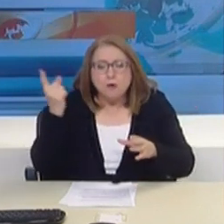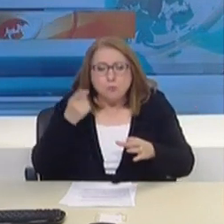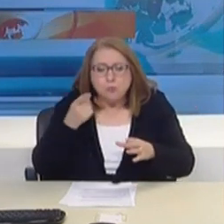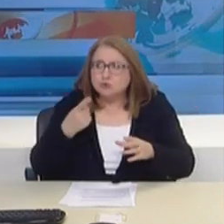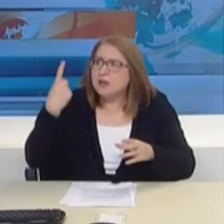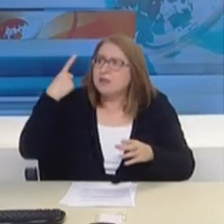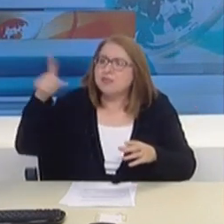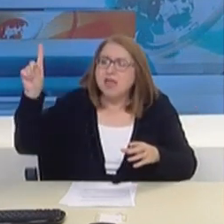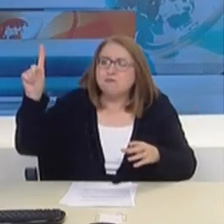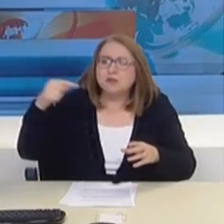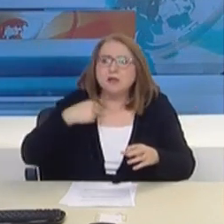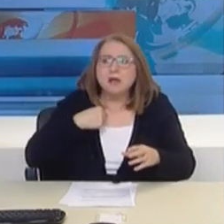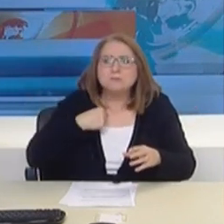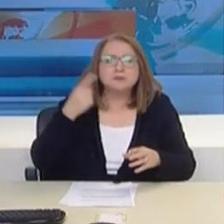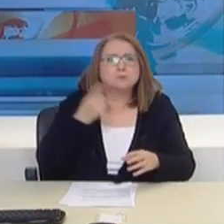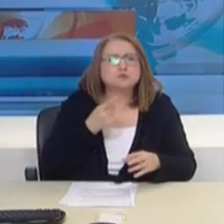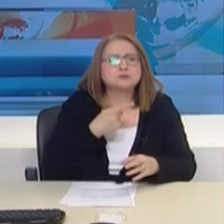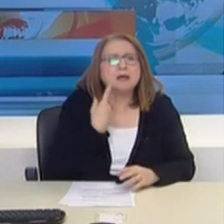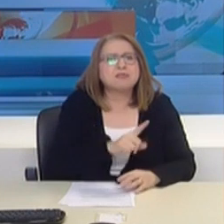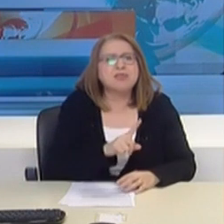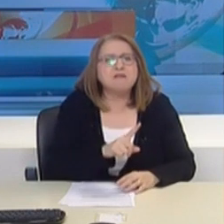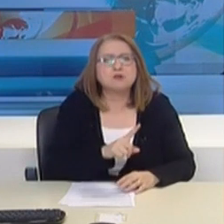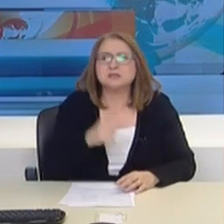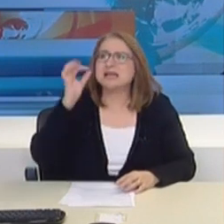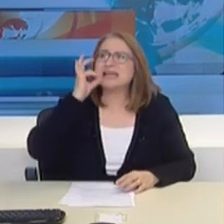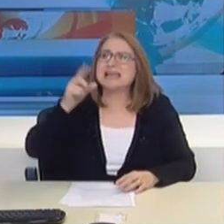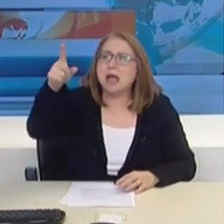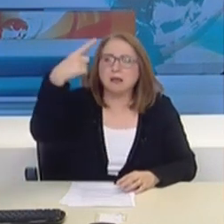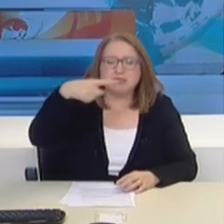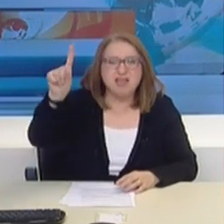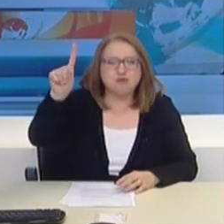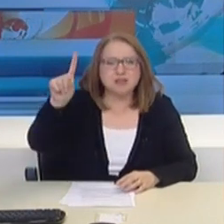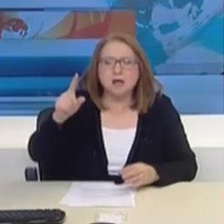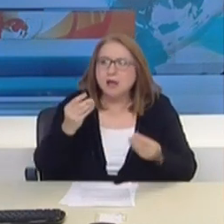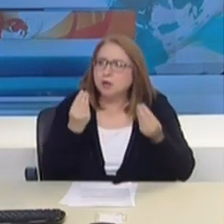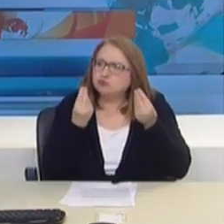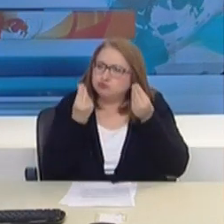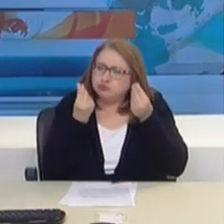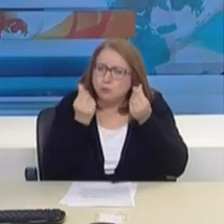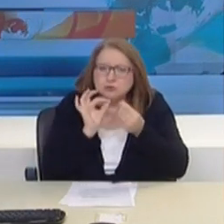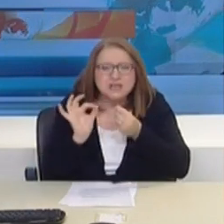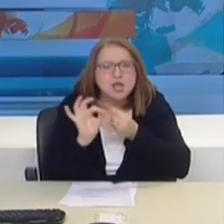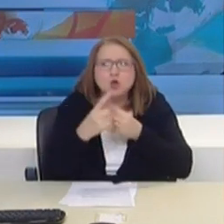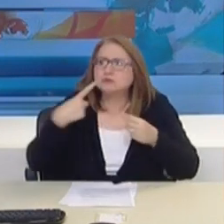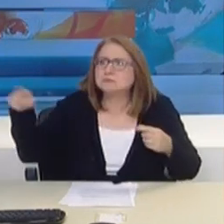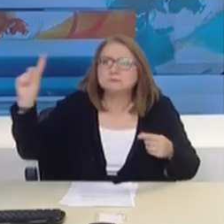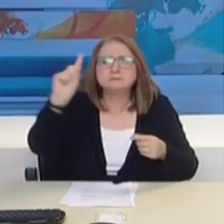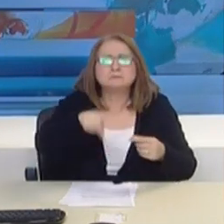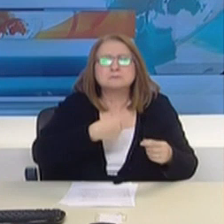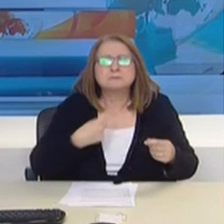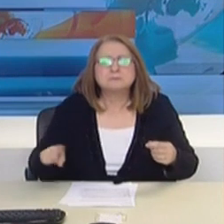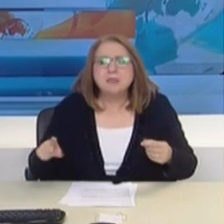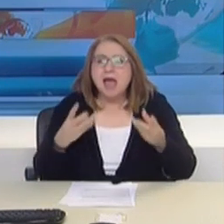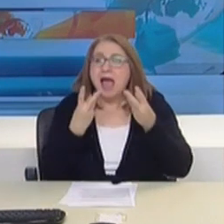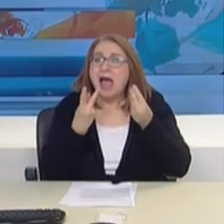είναι διαφορετικά από τις δικές μας παρατηρήσεις ή τις παρατηρήσεις της Κίνας? Στα άγνωστα συμπεριλαμβάνεται ο απόλυτος αριθμός των